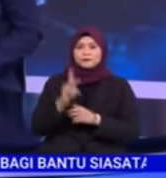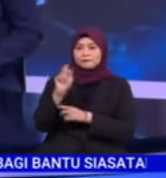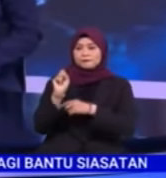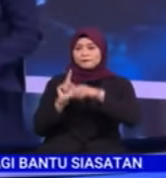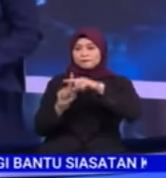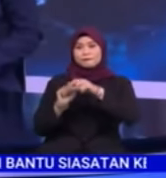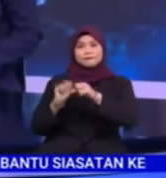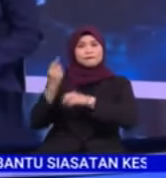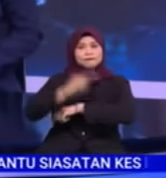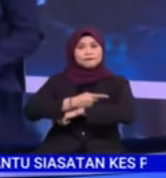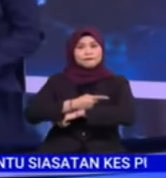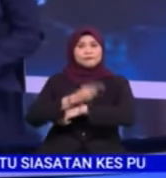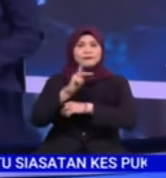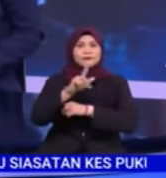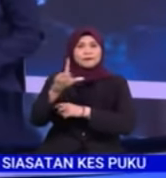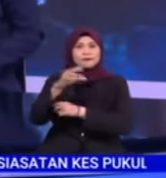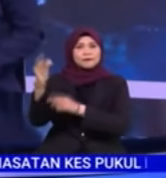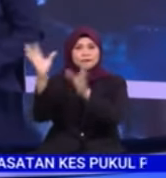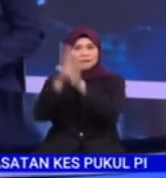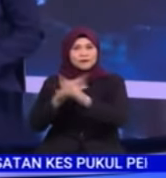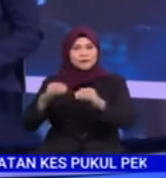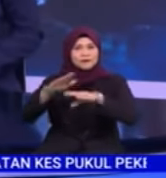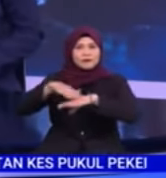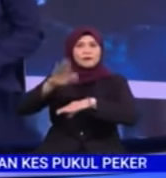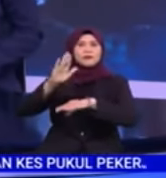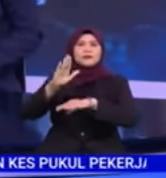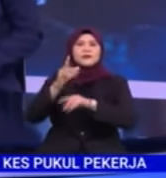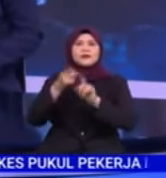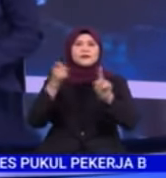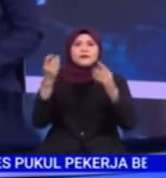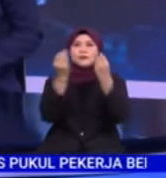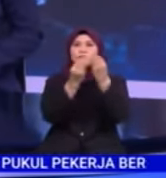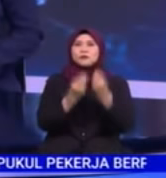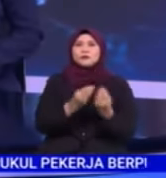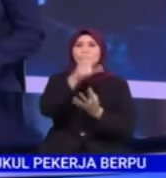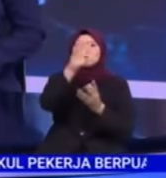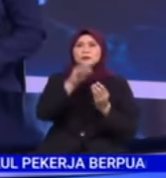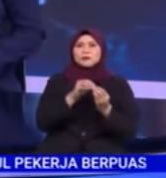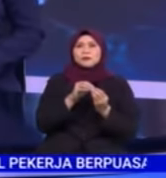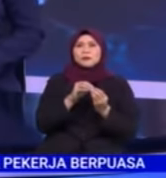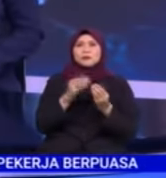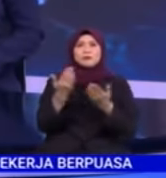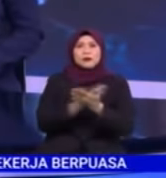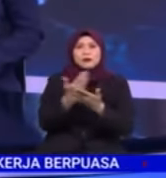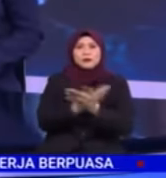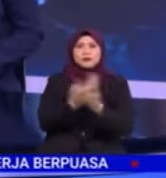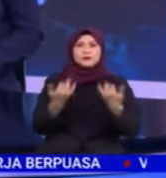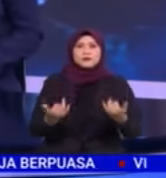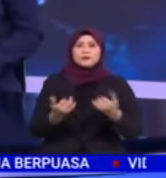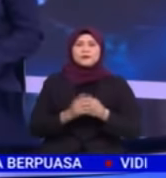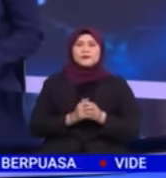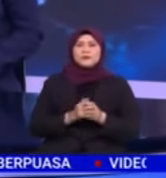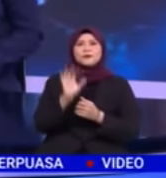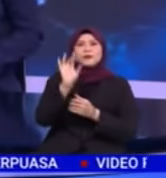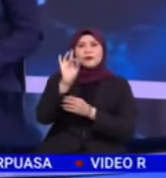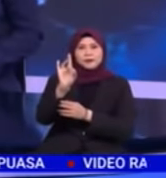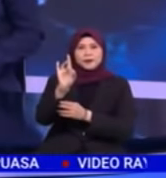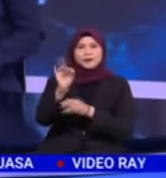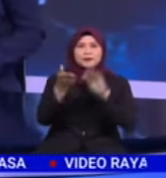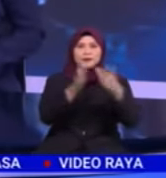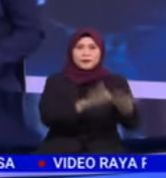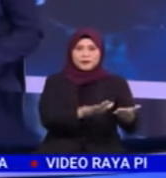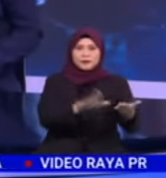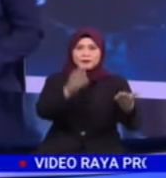kiss positif harian di lembah Klang dan Serawak lebih separuh daripada jumlah keseluruhan kiss paham hari ini mereka 8 lagi